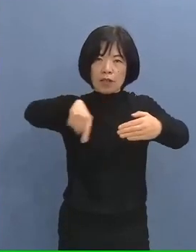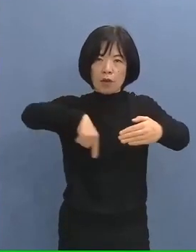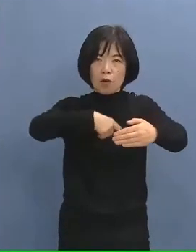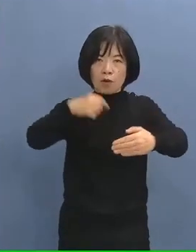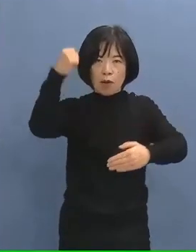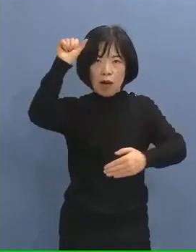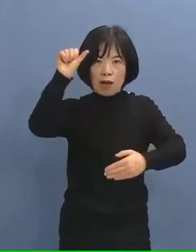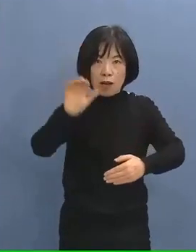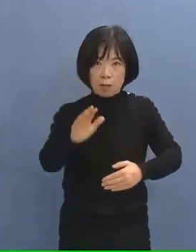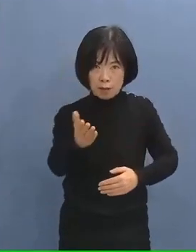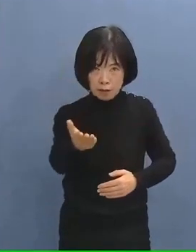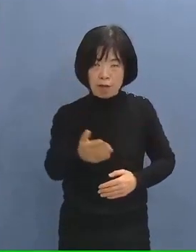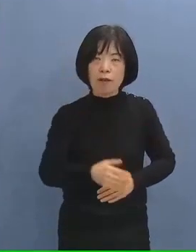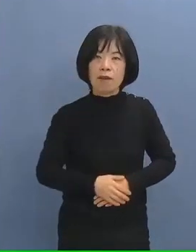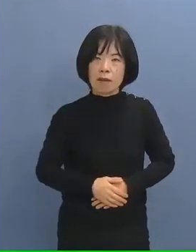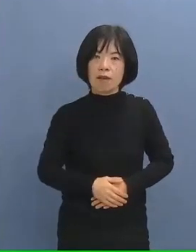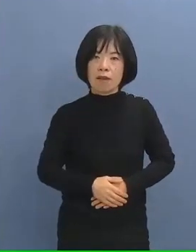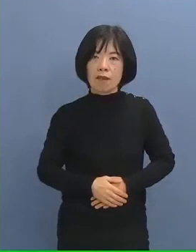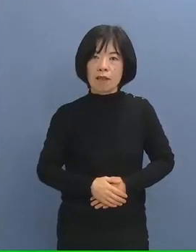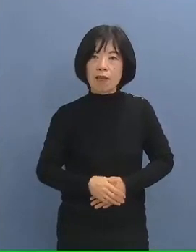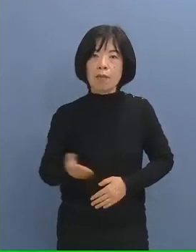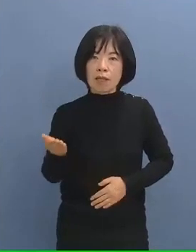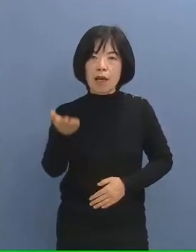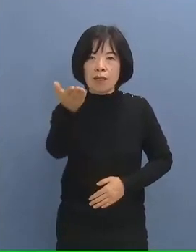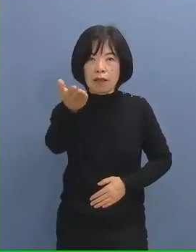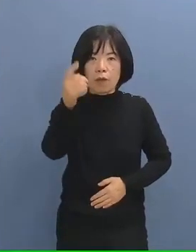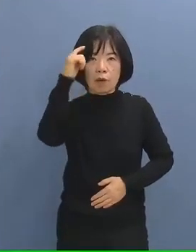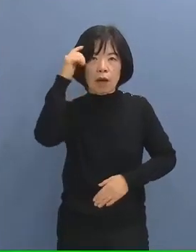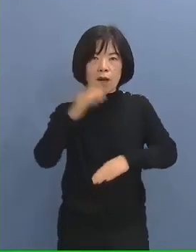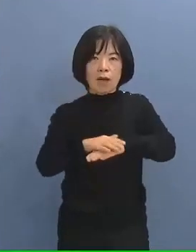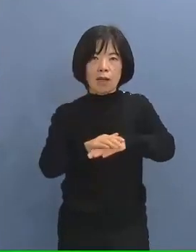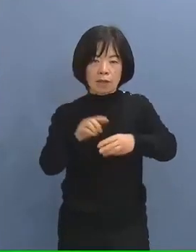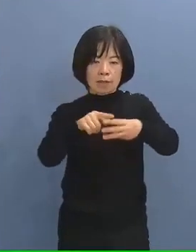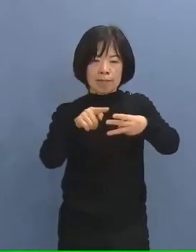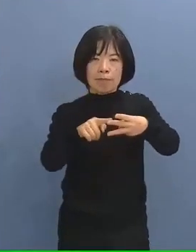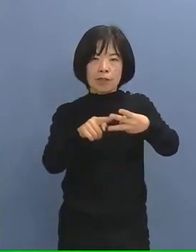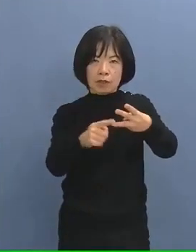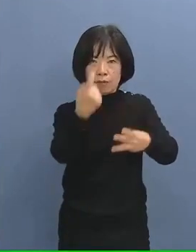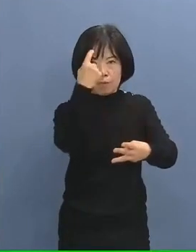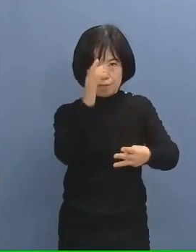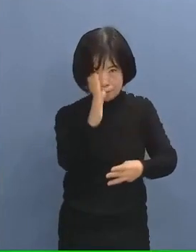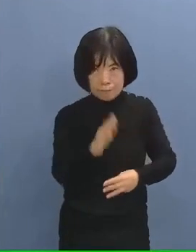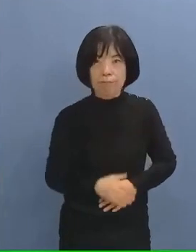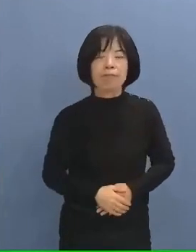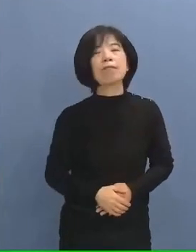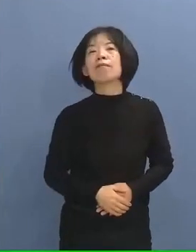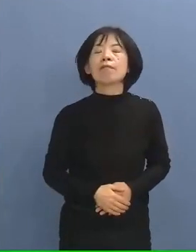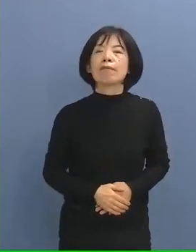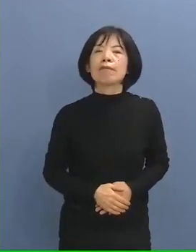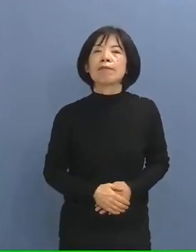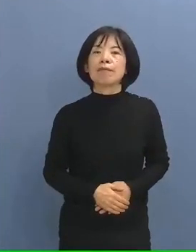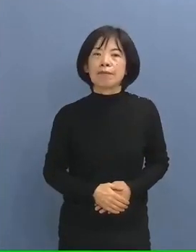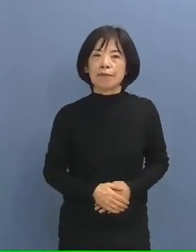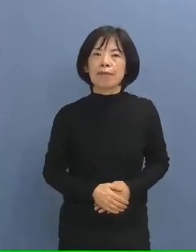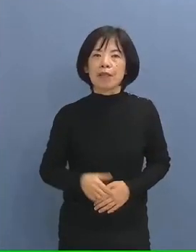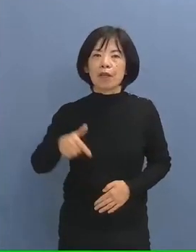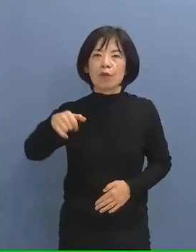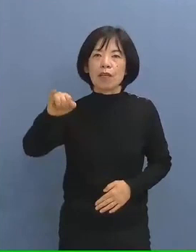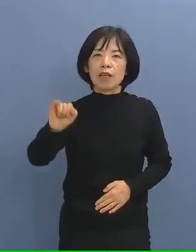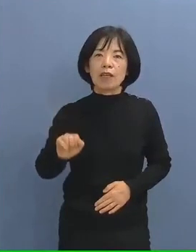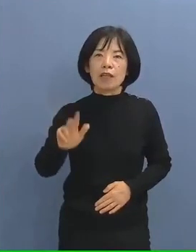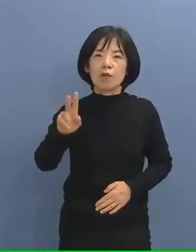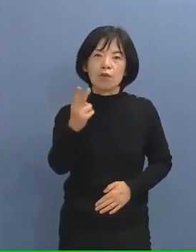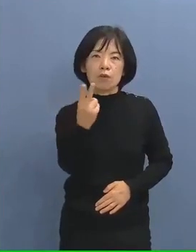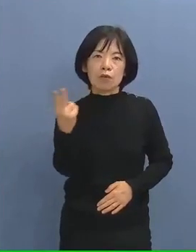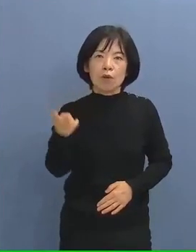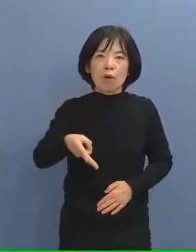またそれに対する知事の受け止め評価がありましたらお聞かせください。 はい、フィールドパビリオン、兵庫フィールド